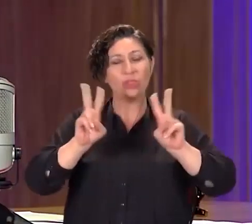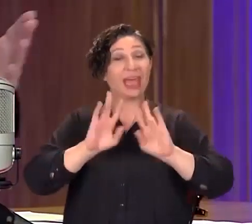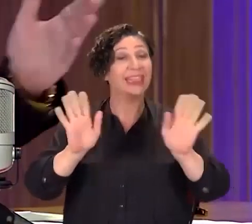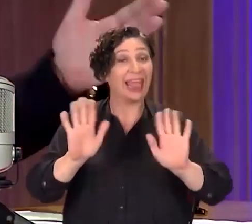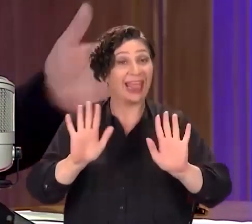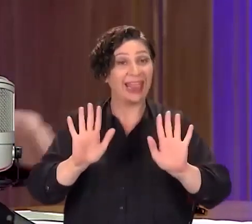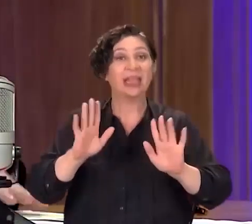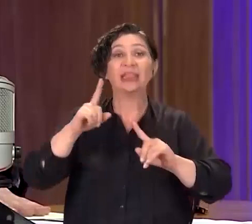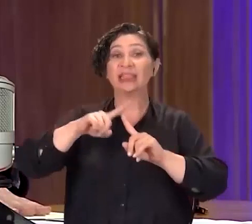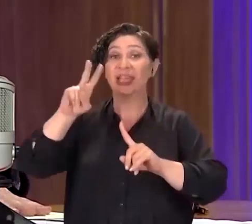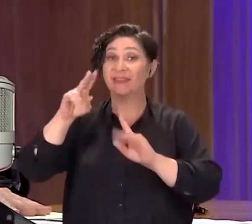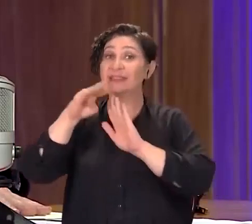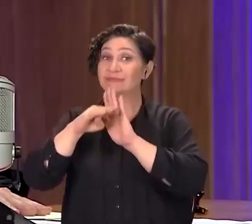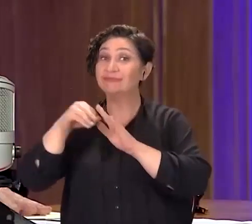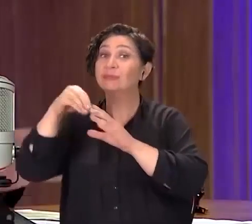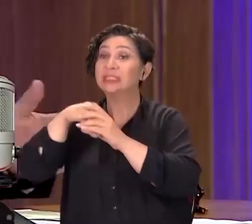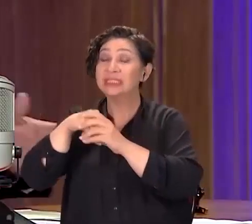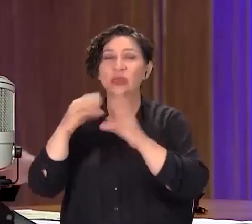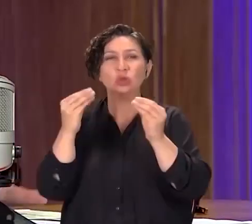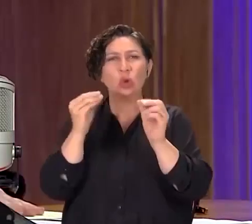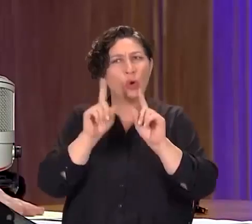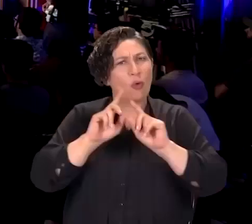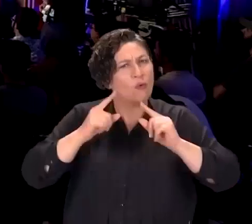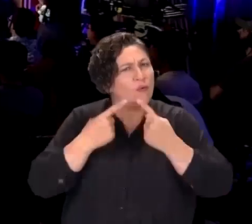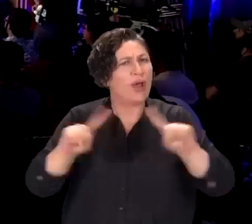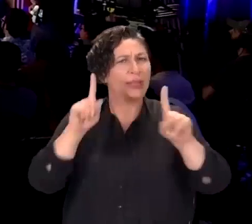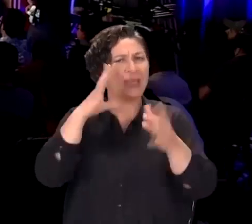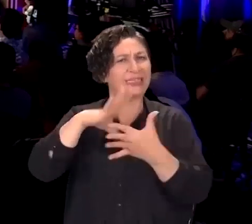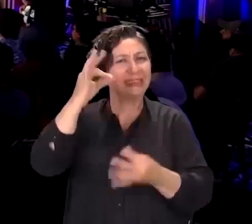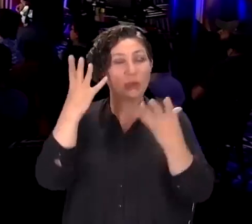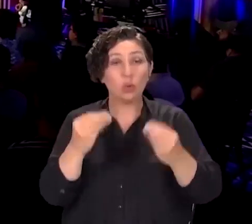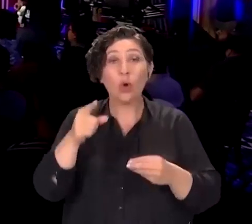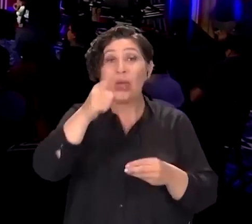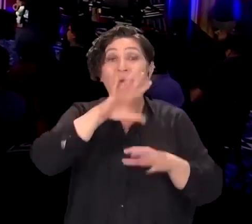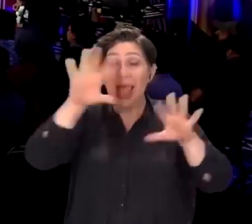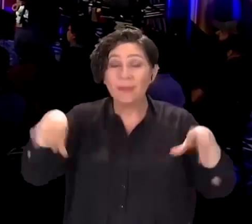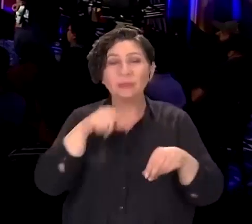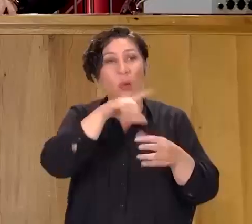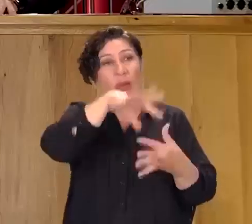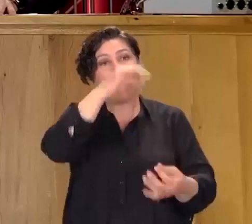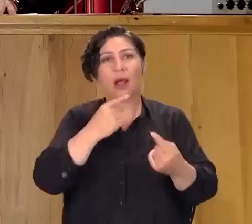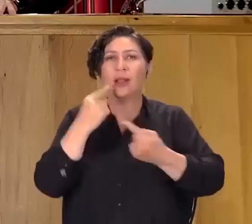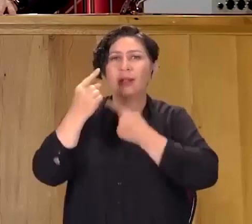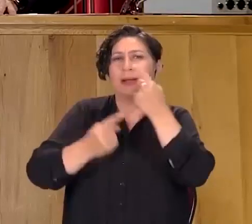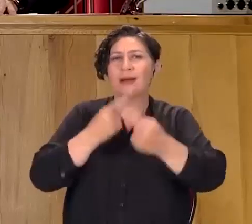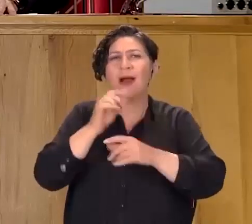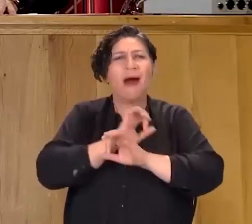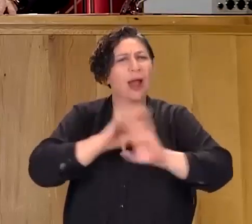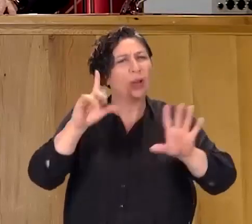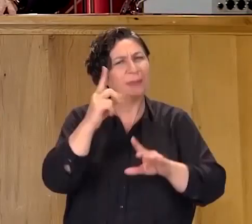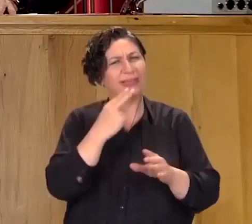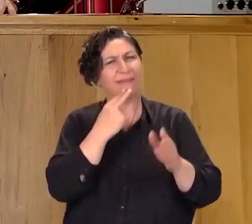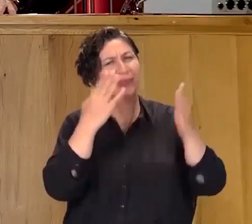sektörü değil, televizyon sektörümüzde de çok etkili bir insan oldu. Hepimiz ondan söz ettik. Harikulade bir